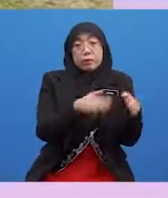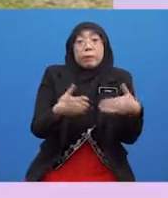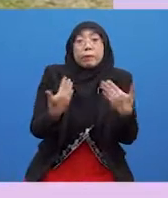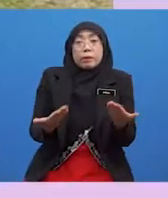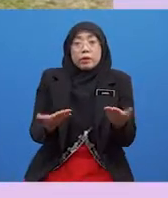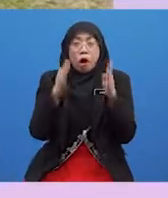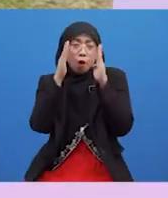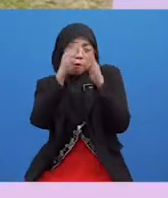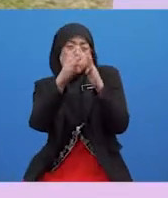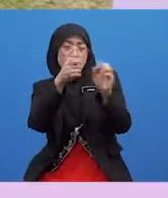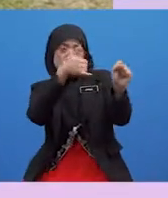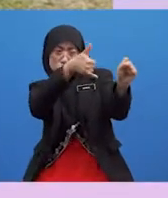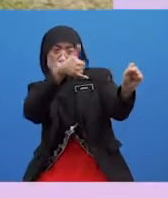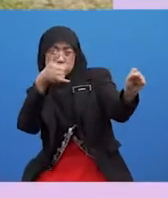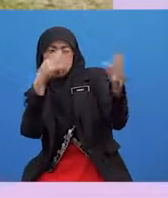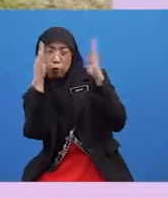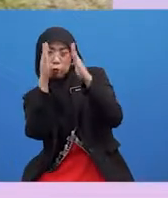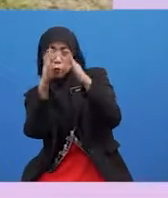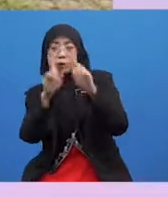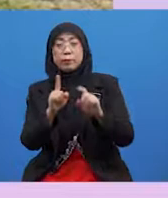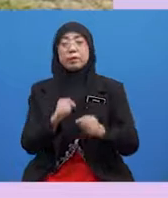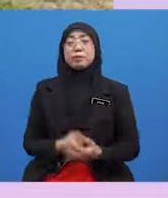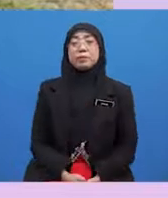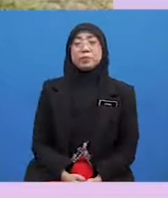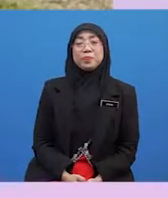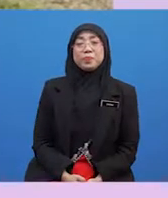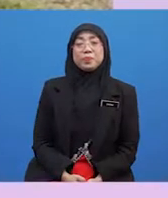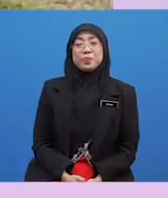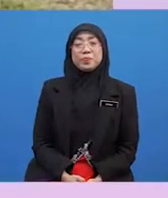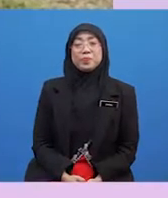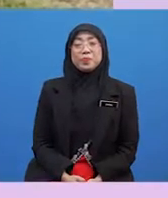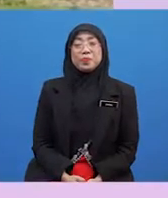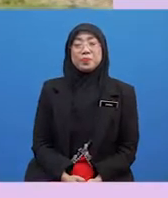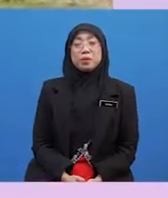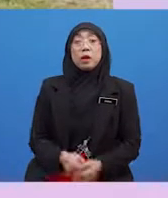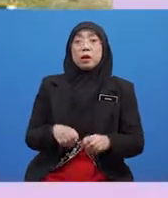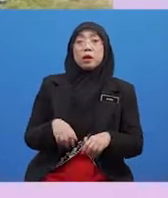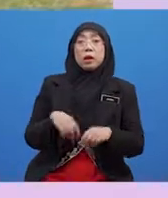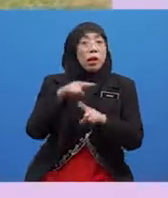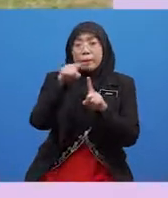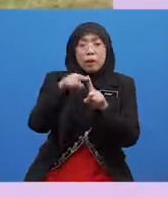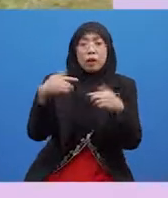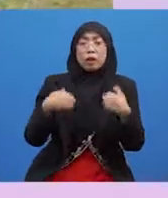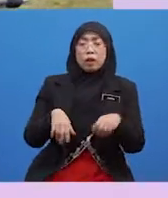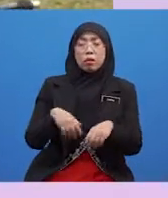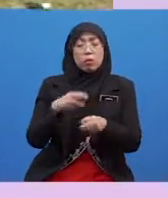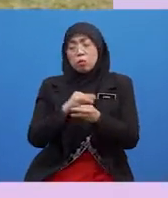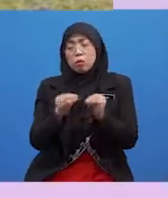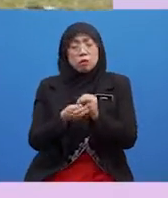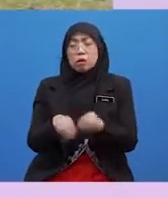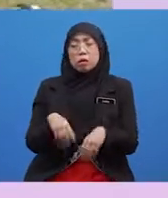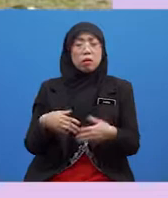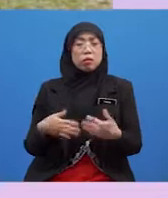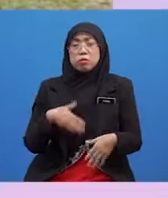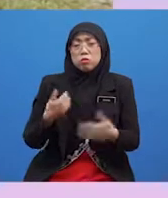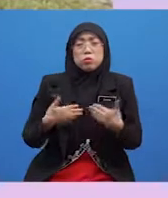lebih berfikiran terbuka dan rasional untuk mengatasi masalah. Malah, sukan ini juga mampu